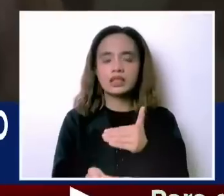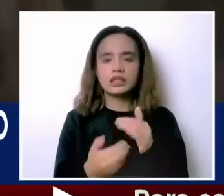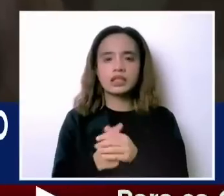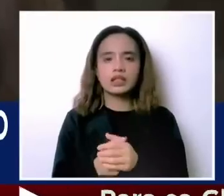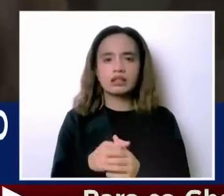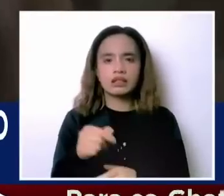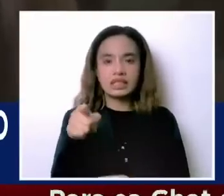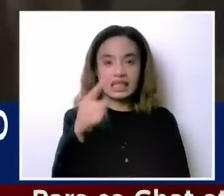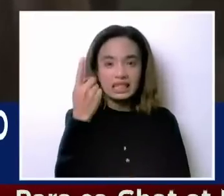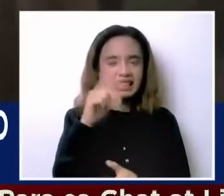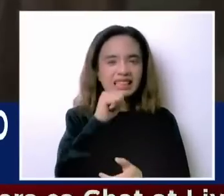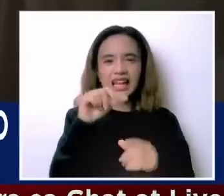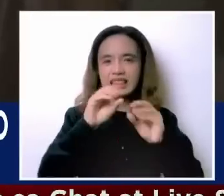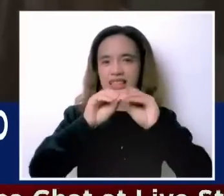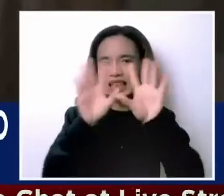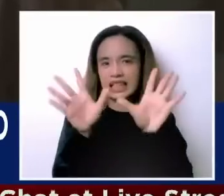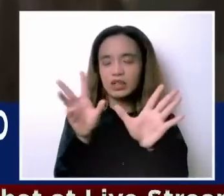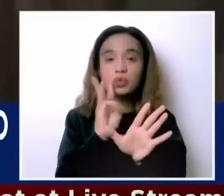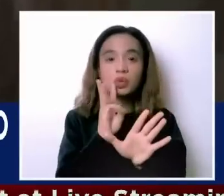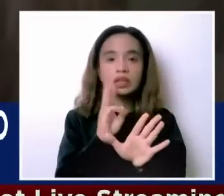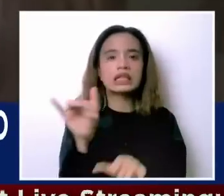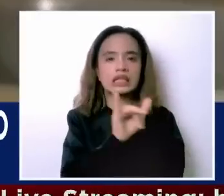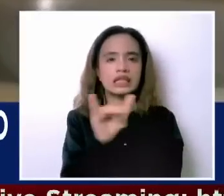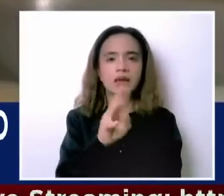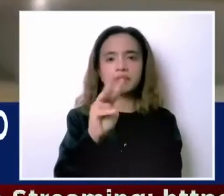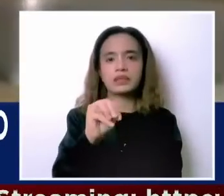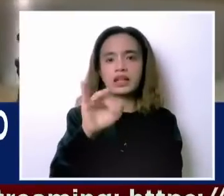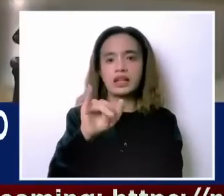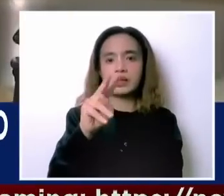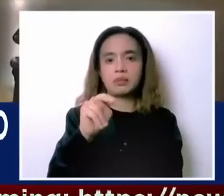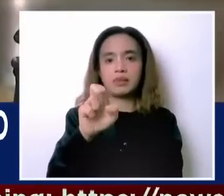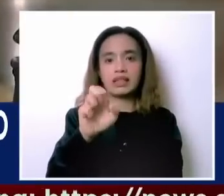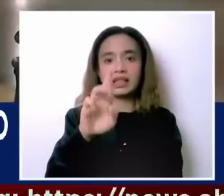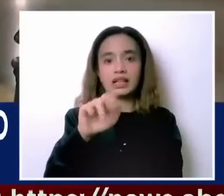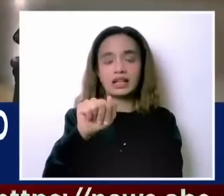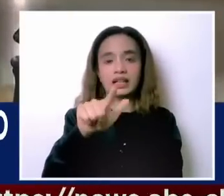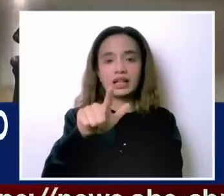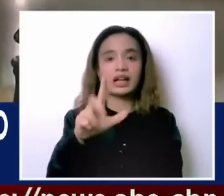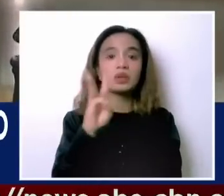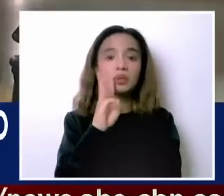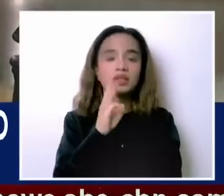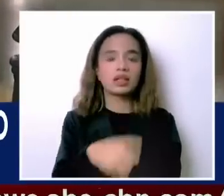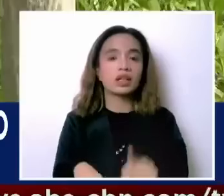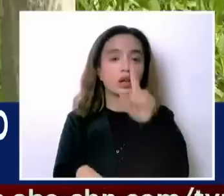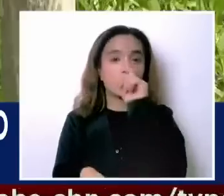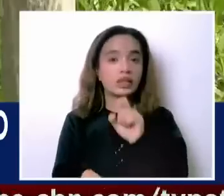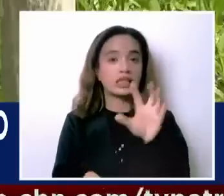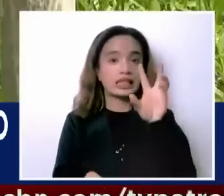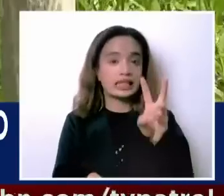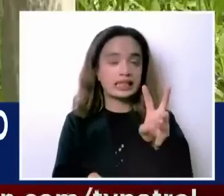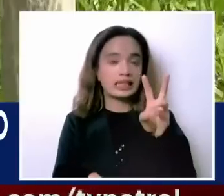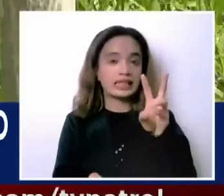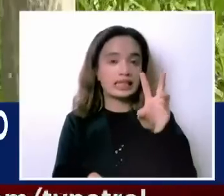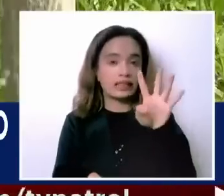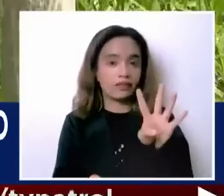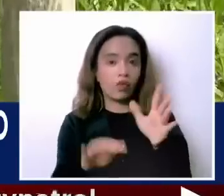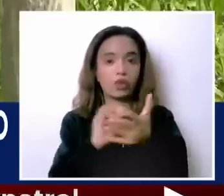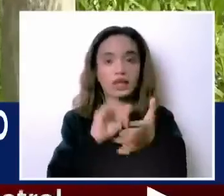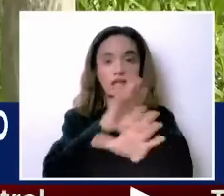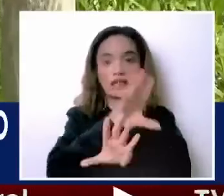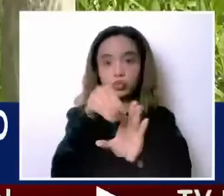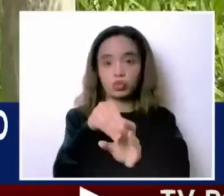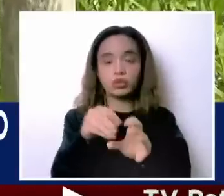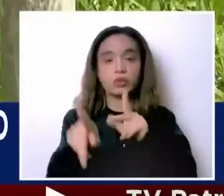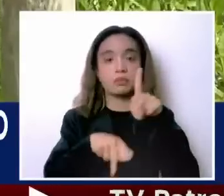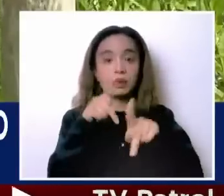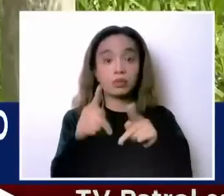Mena. Kaya puro mineral water din ang kanilang ginagamit. 66 na taong gulang na si Nanay Mena na kabilang sa mga residenteng